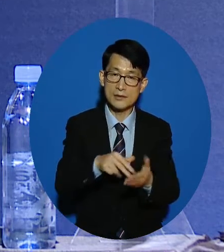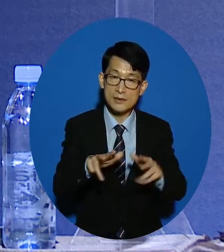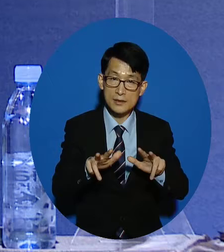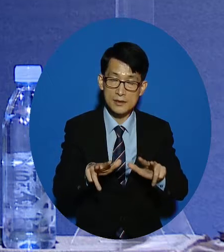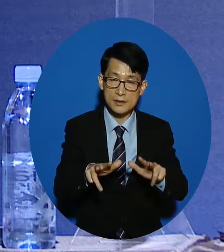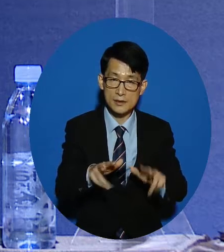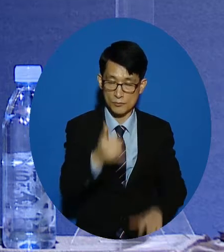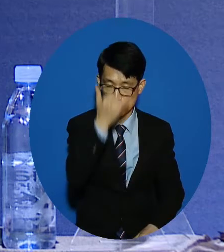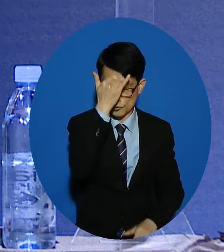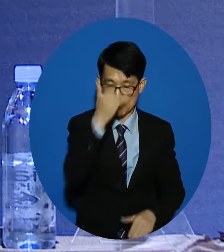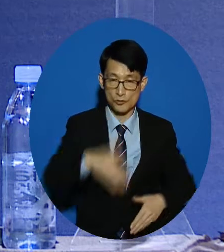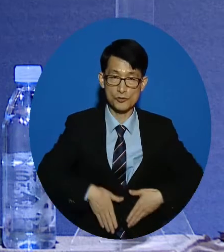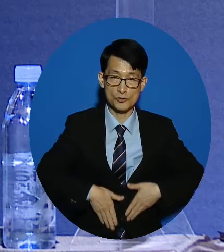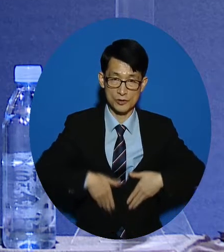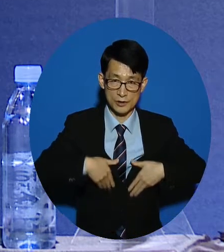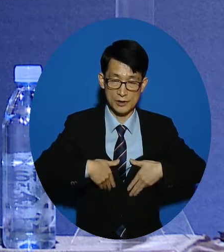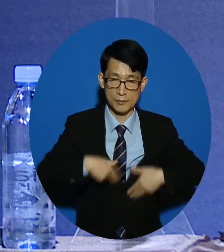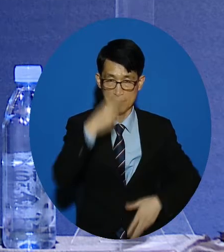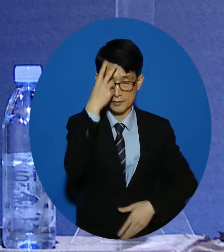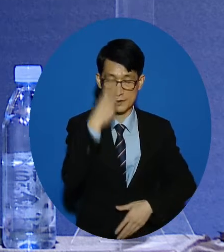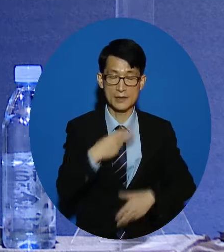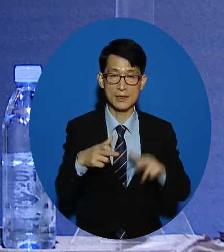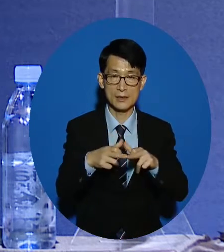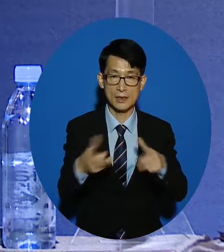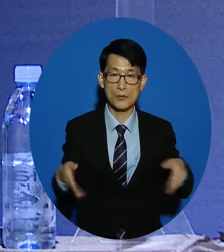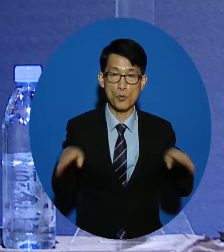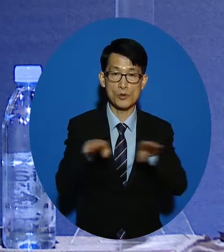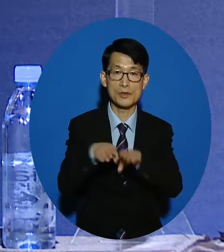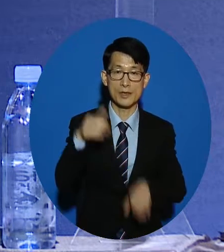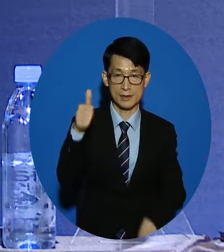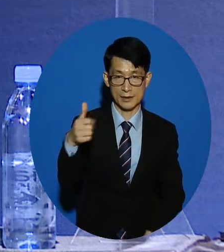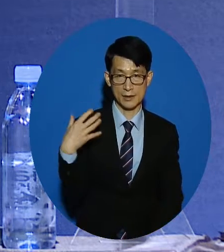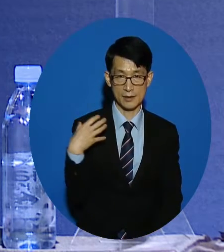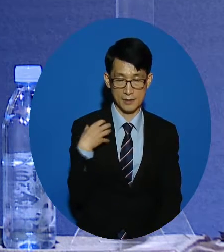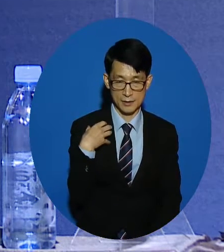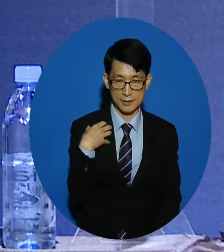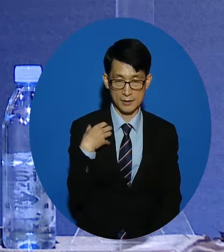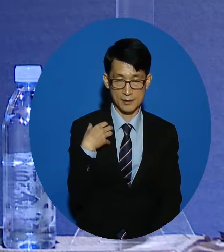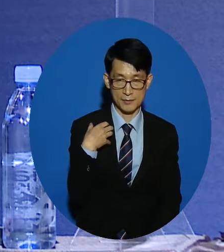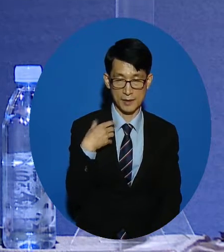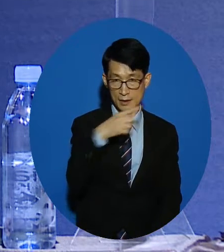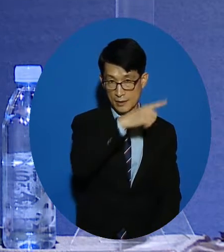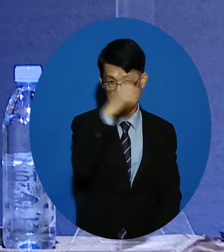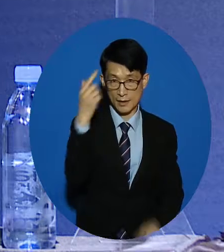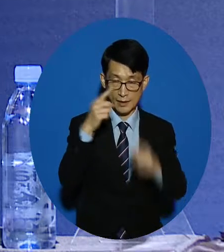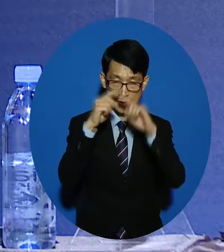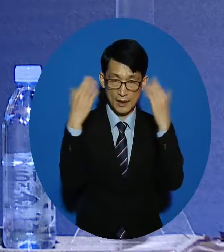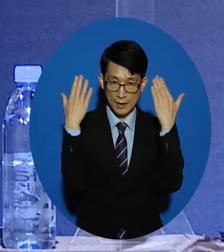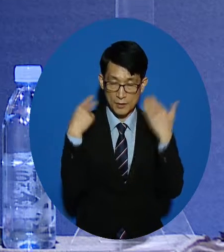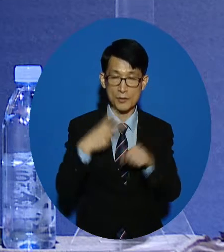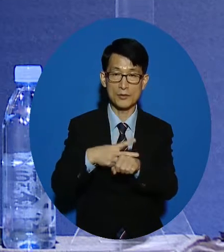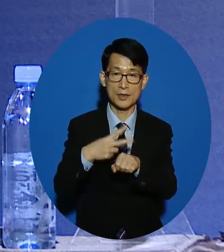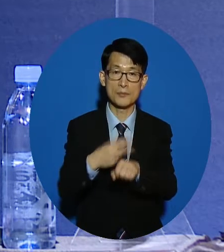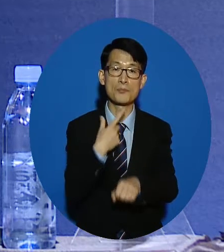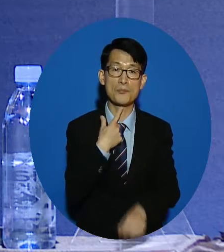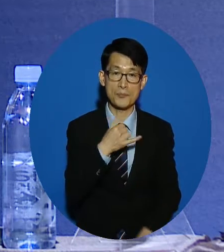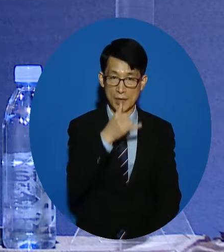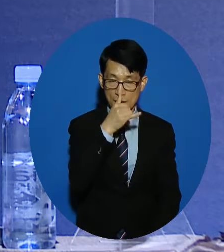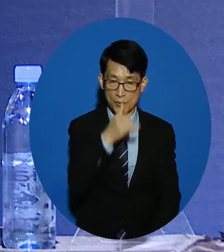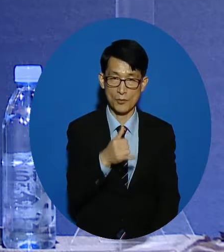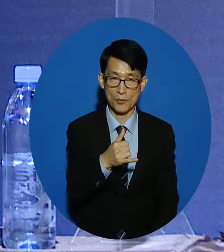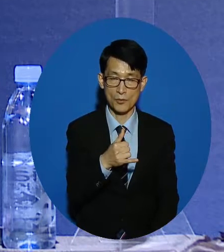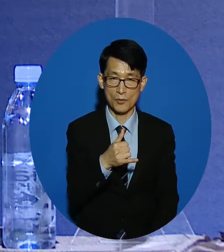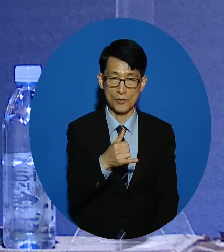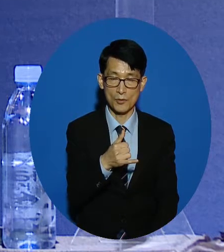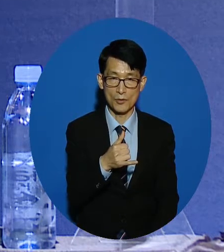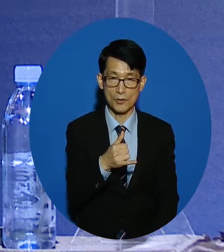현재는 충남 시각장애인 복지관장으로 재임하고 계시고요. 나사렛 대학교 교수를 역임하셨고 현재